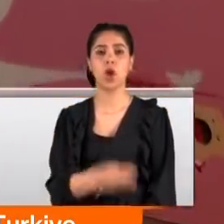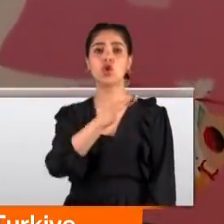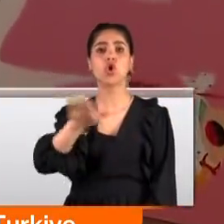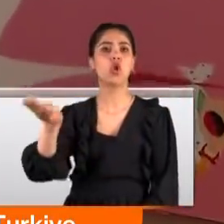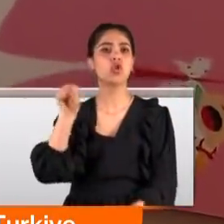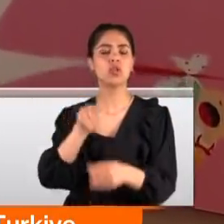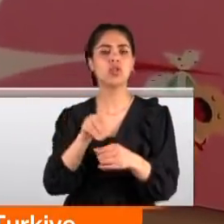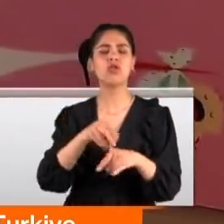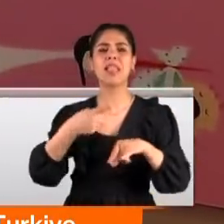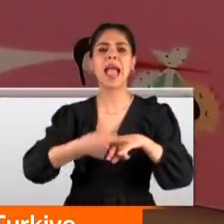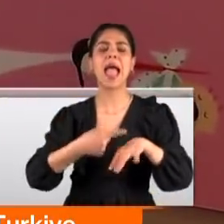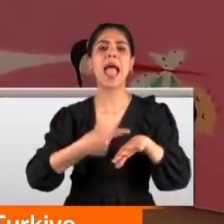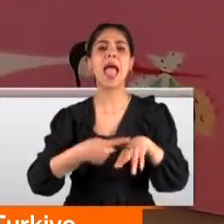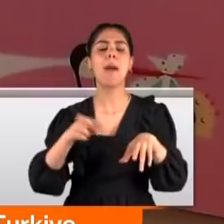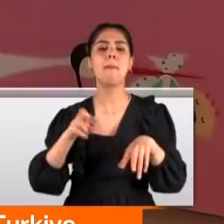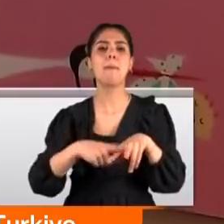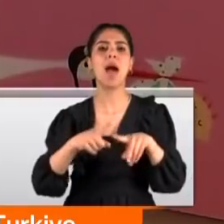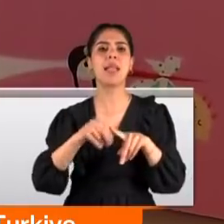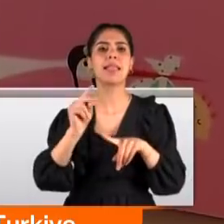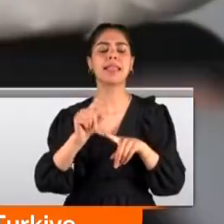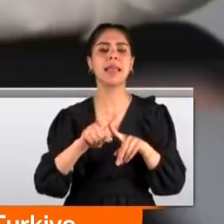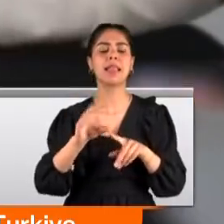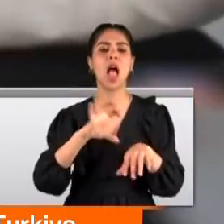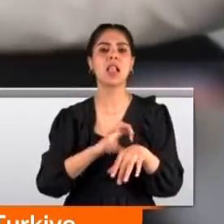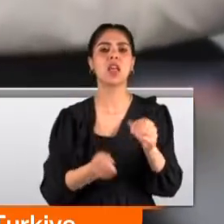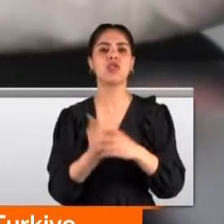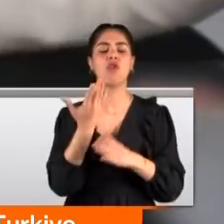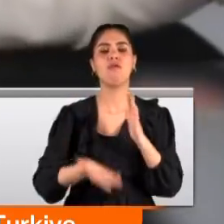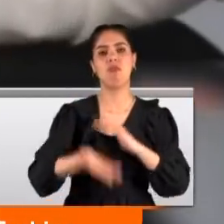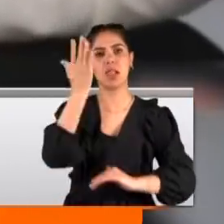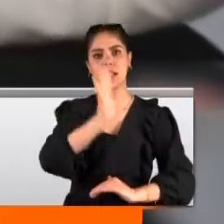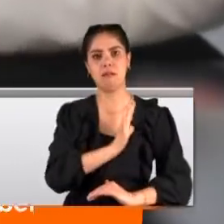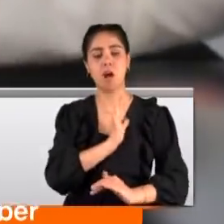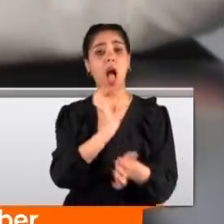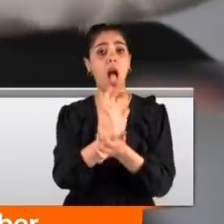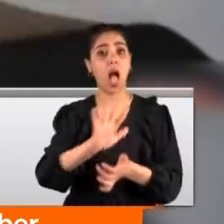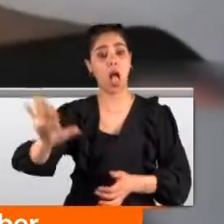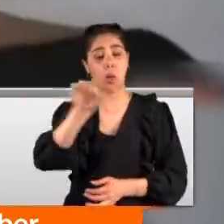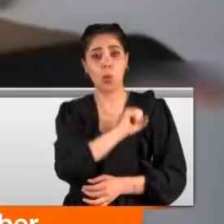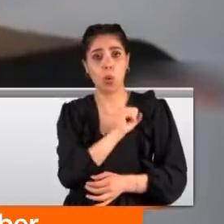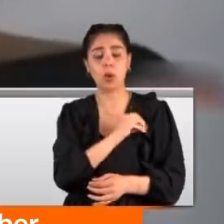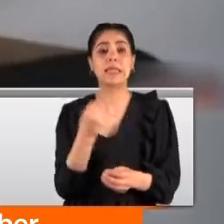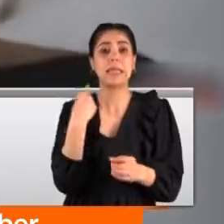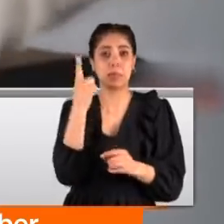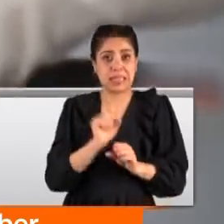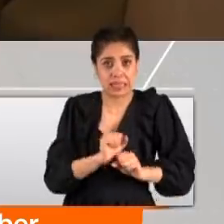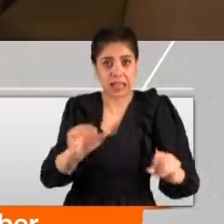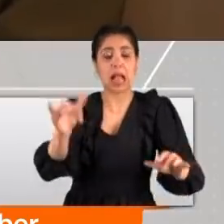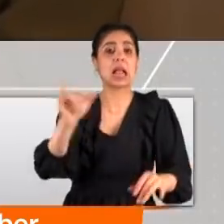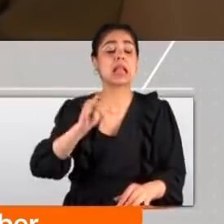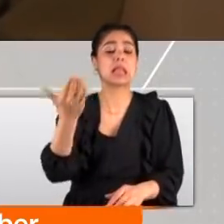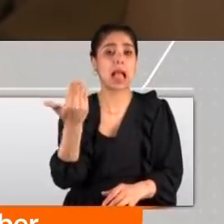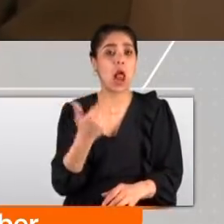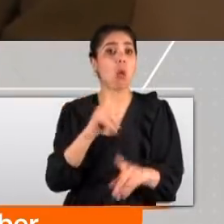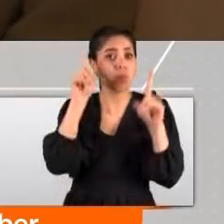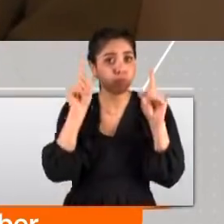Çocuklarda hepatit olgularının arttığı gözlemlenmiş. Vakalar arttı, aileler tedirgin. Yeni bir salgın kapıda mı?